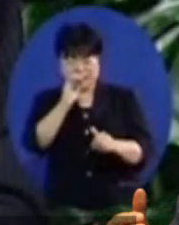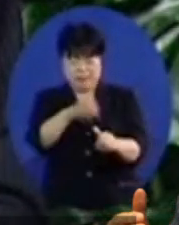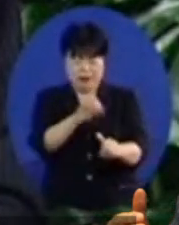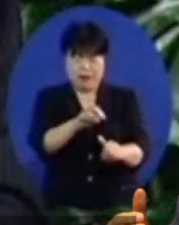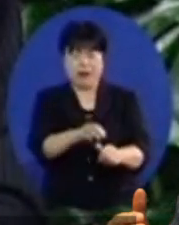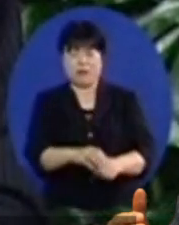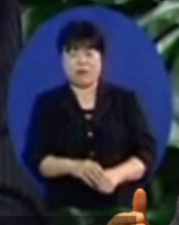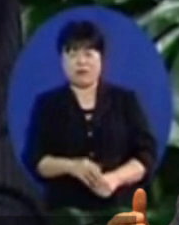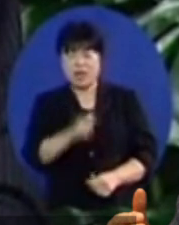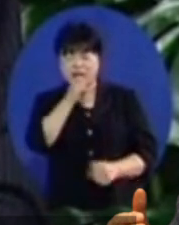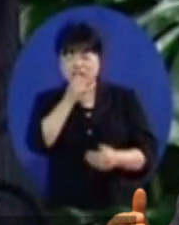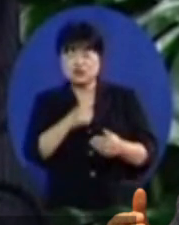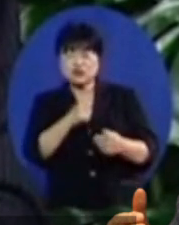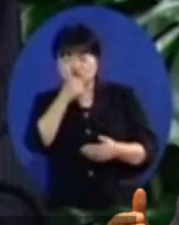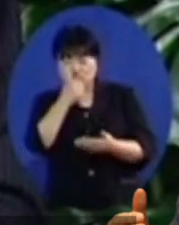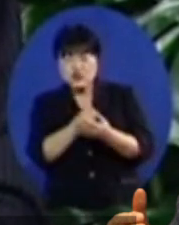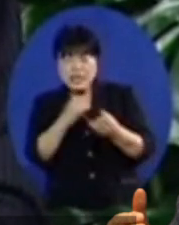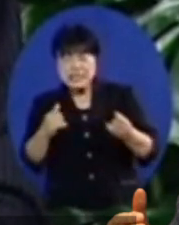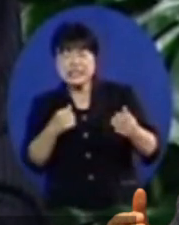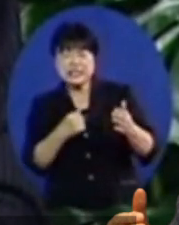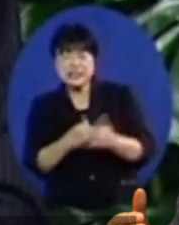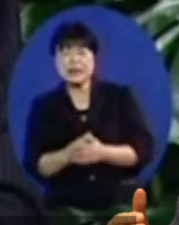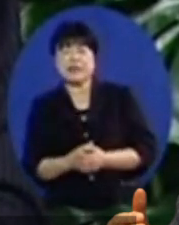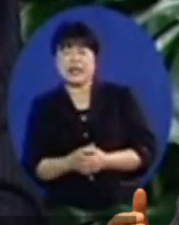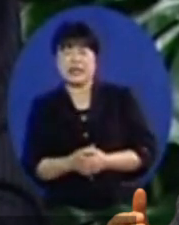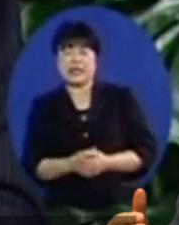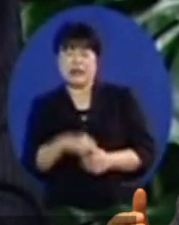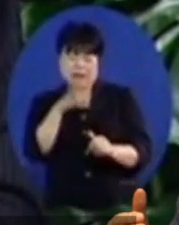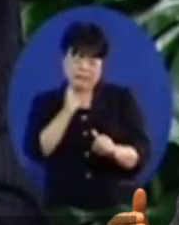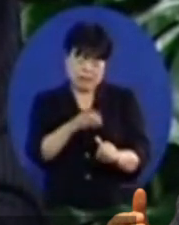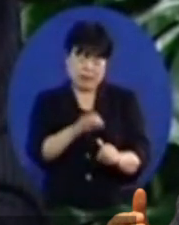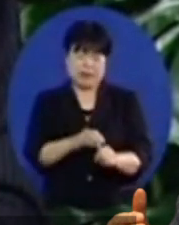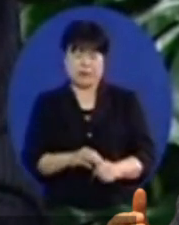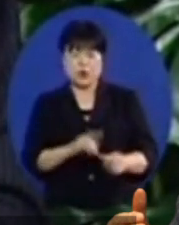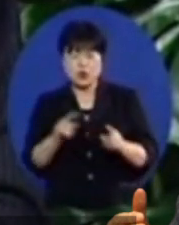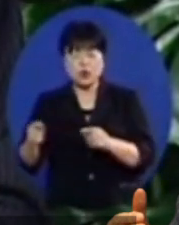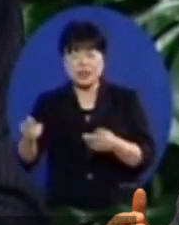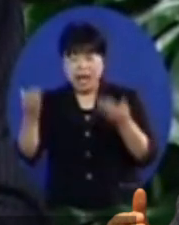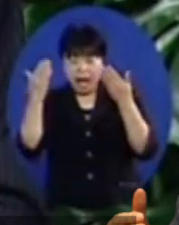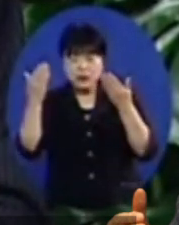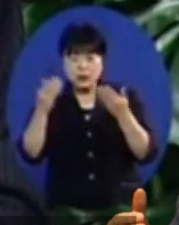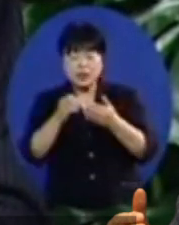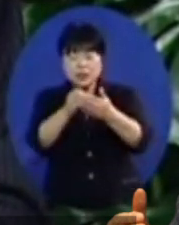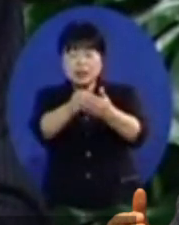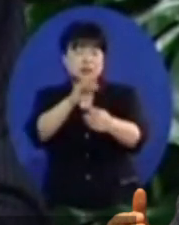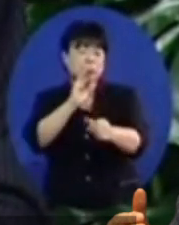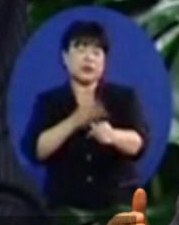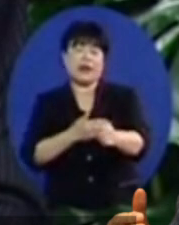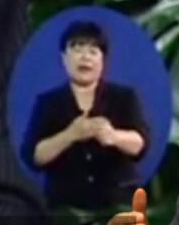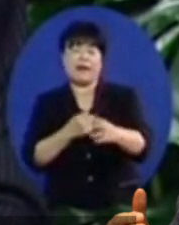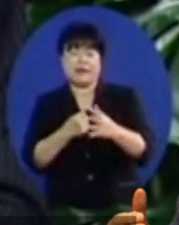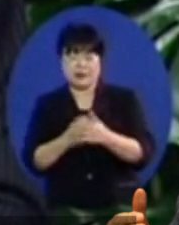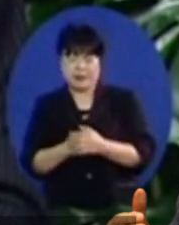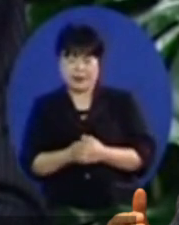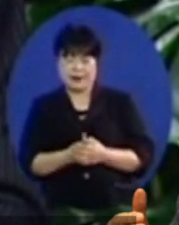전과자지요. 어느 요리사 학교에서 받아주나요? 그러나